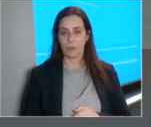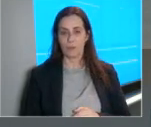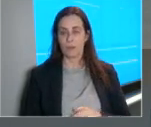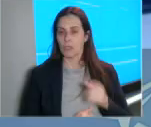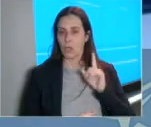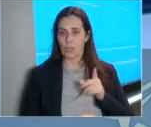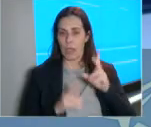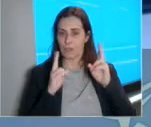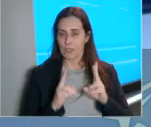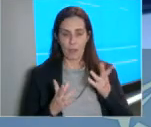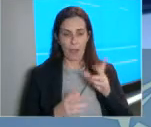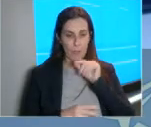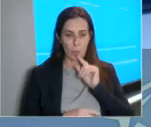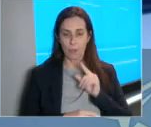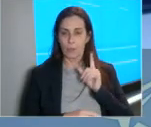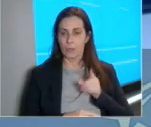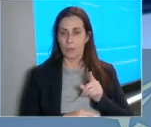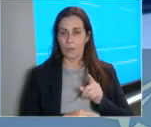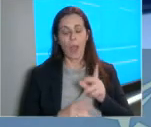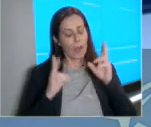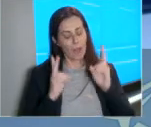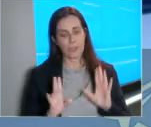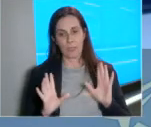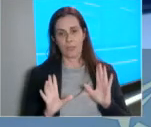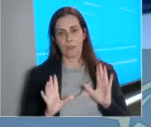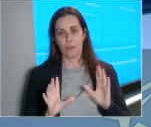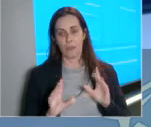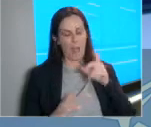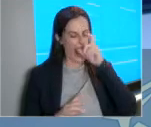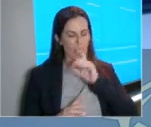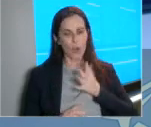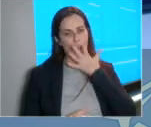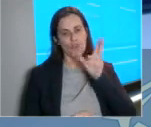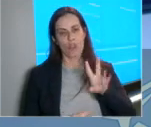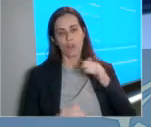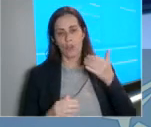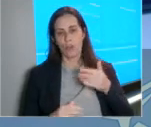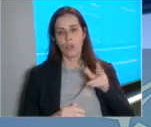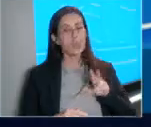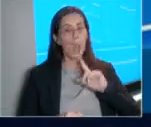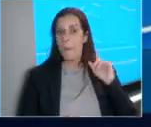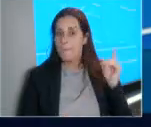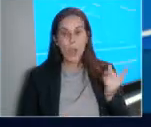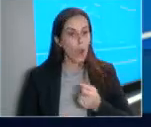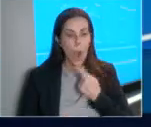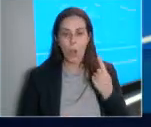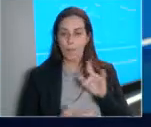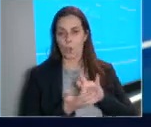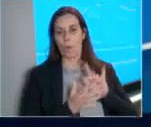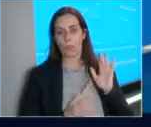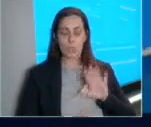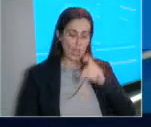זה לא צריכה להיות הפוגה מהרשתות החברתיות, צריכה להיות הפוגה מרמת הלכלוך והגול נפש שרצה בכל